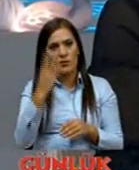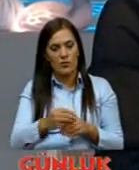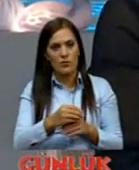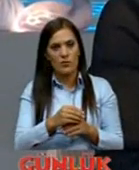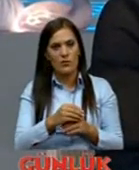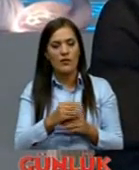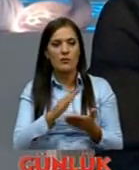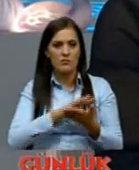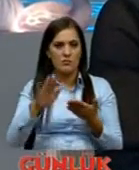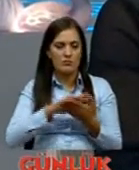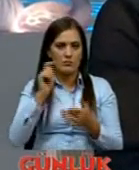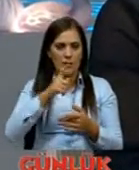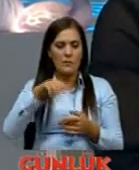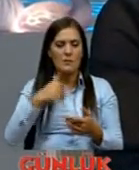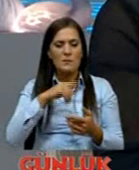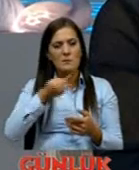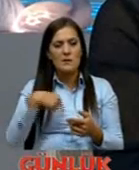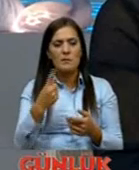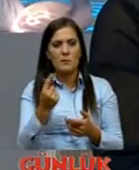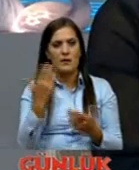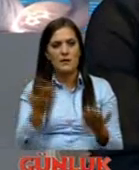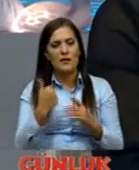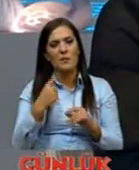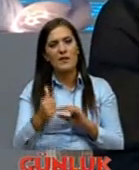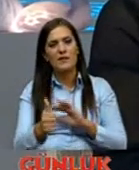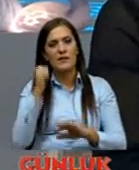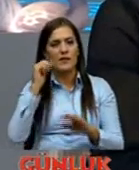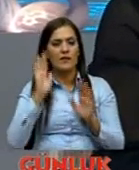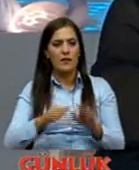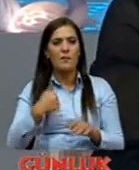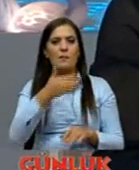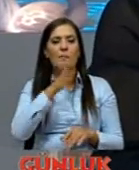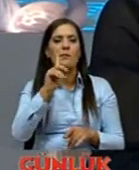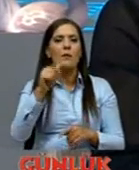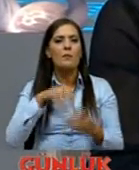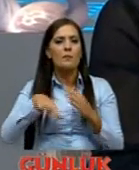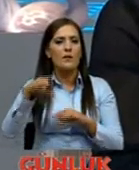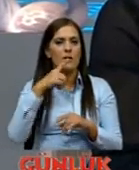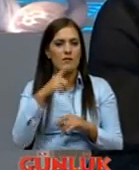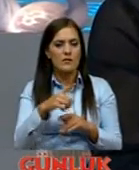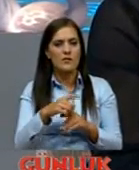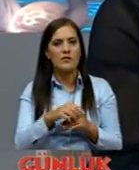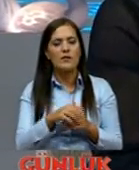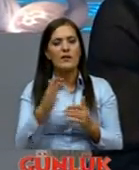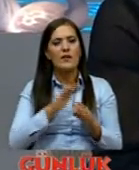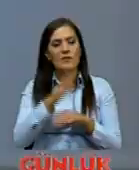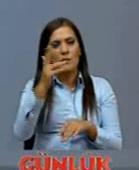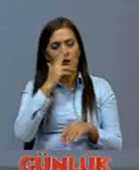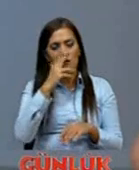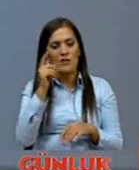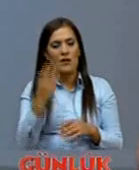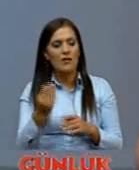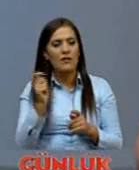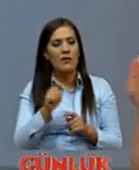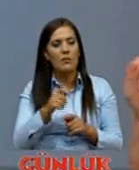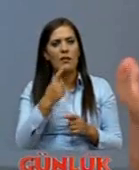olarak haline getirmişler. Ama bizde biraz daha geri planda kalmış ve bilinmeyen bir branş. Yaşam alışkanlığı haline getirmek ne